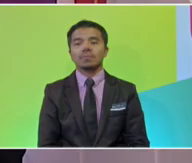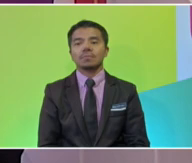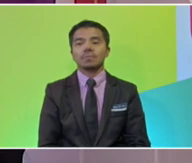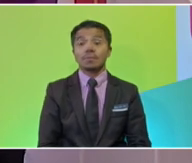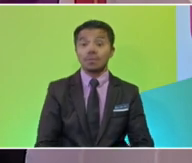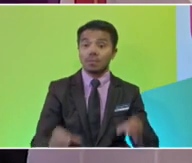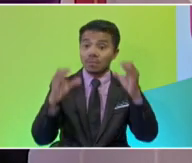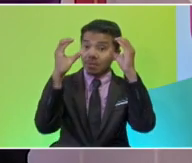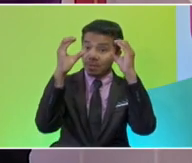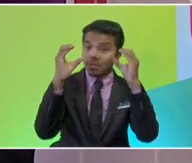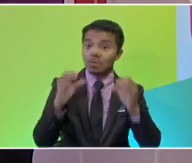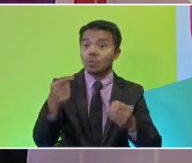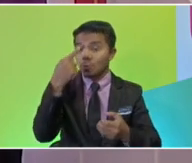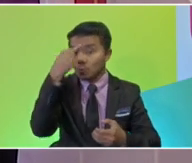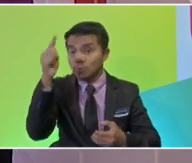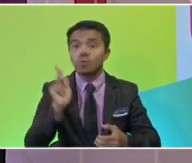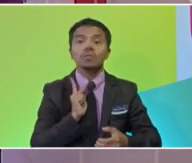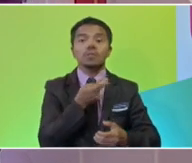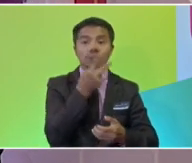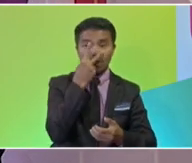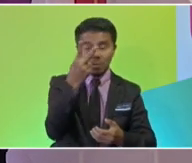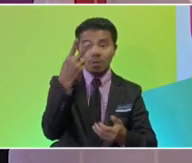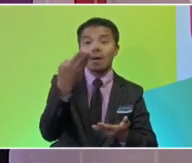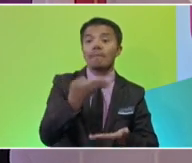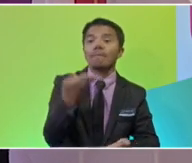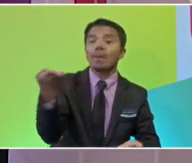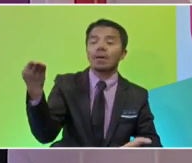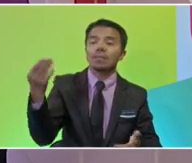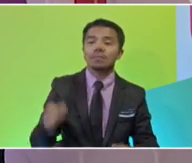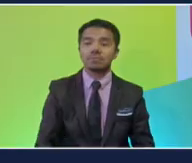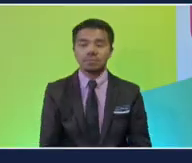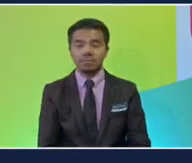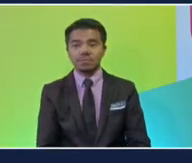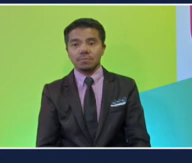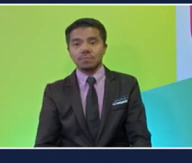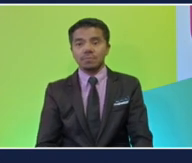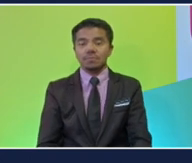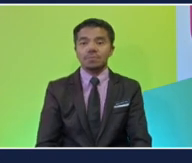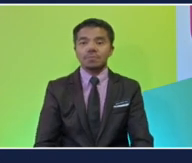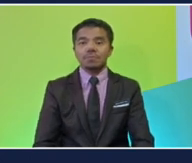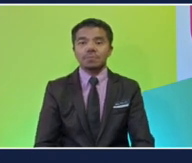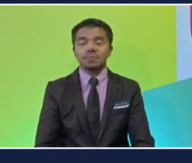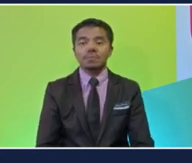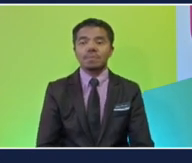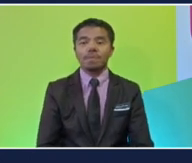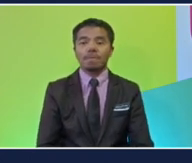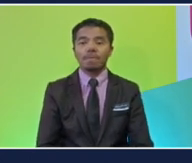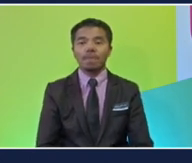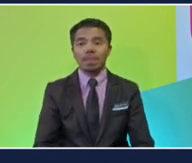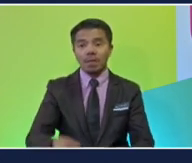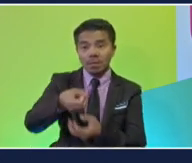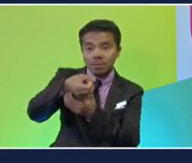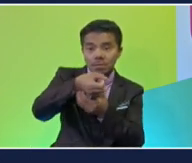bagaimana kita gaji oke bahan-bahan yang kita perlukan seperti yang di rumah dan juga lampu